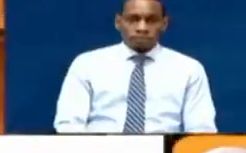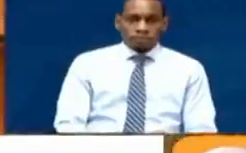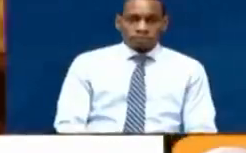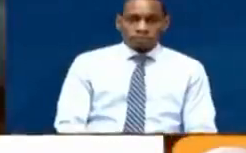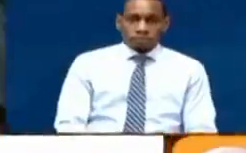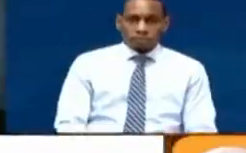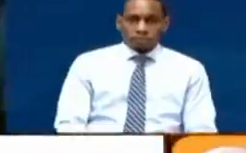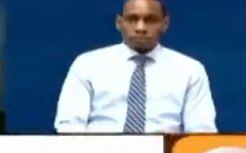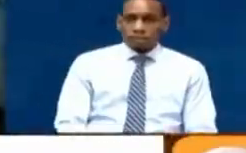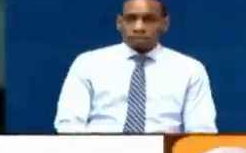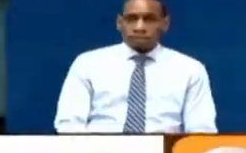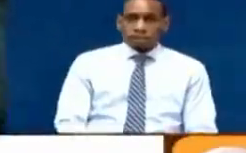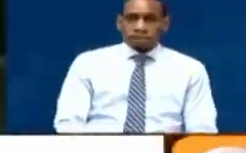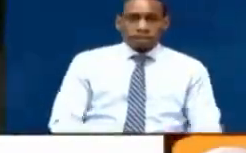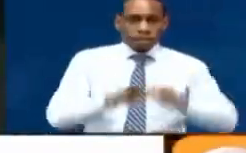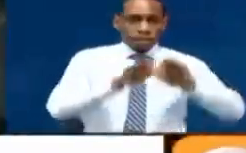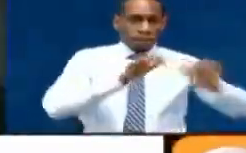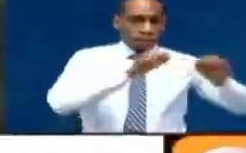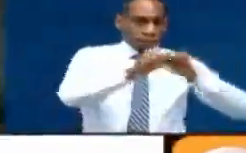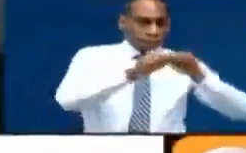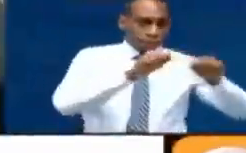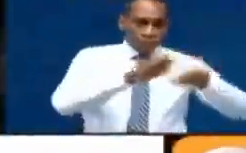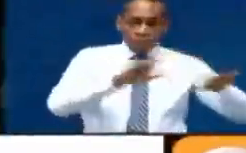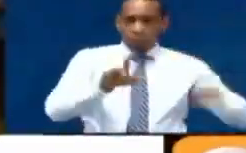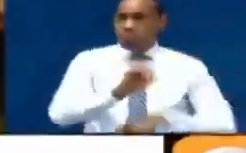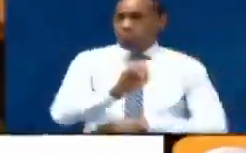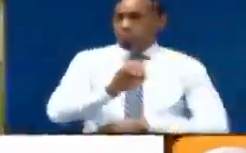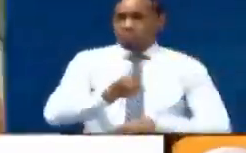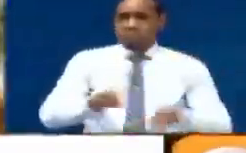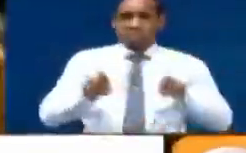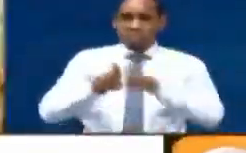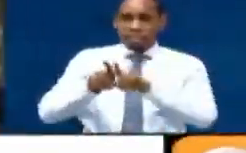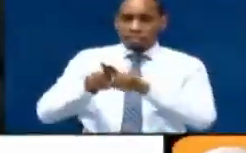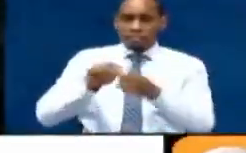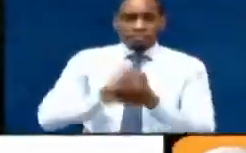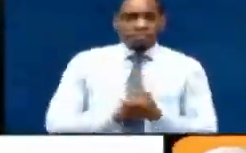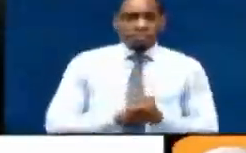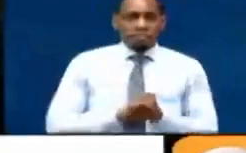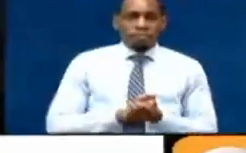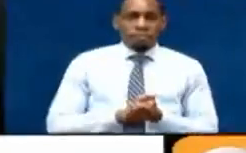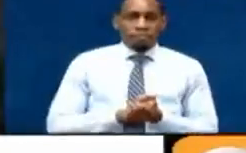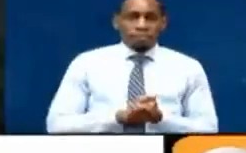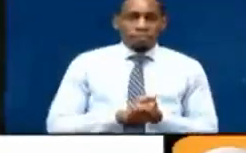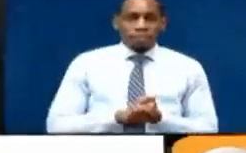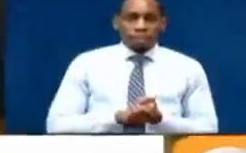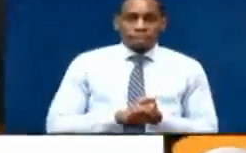Sio kwamba ni uwanja wa mieleka ndani ya jengo, la hasha.